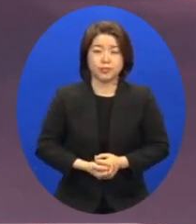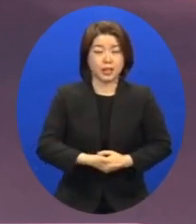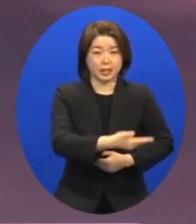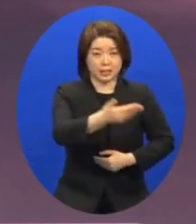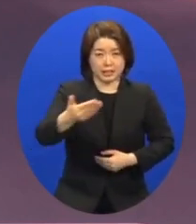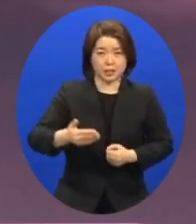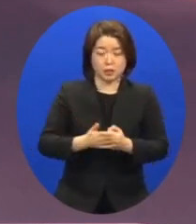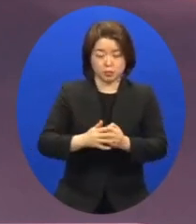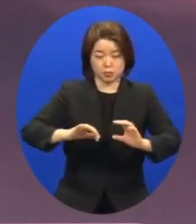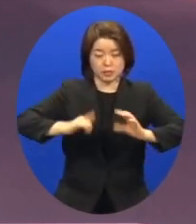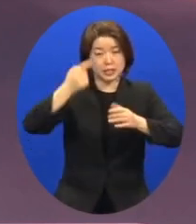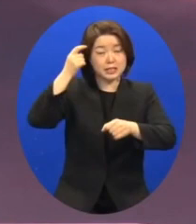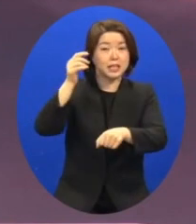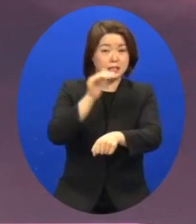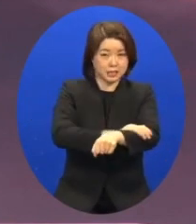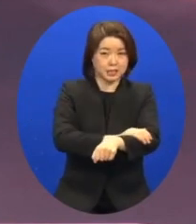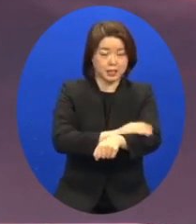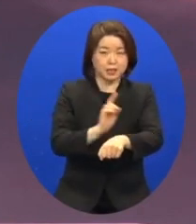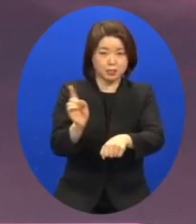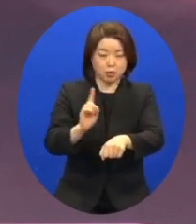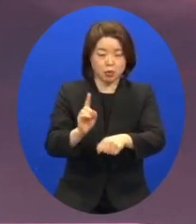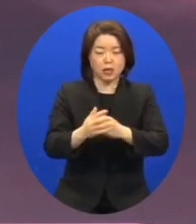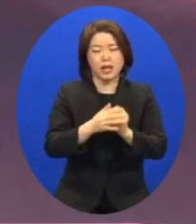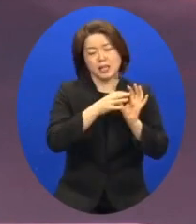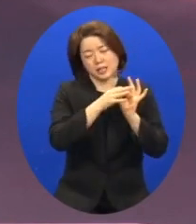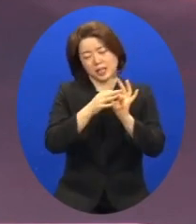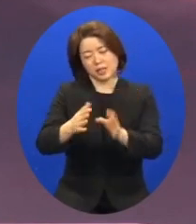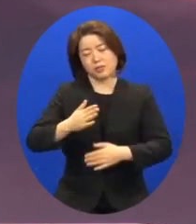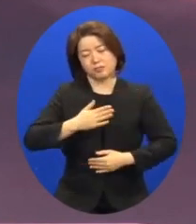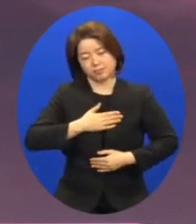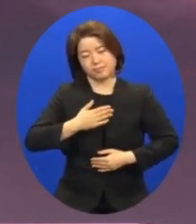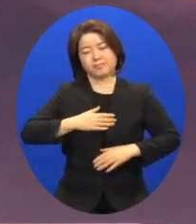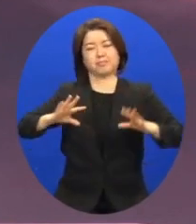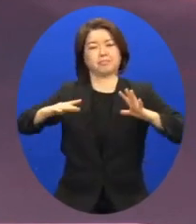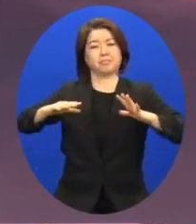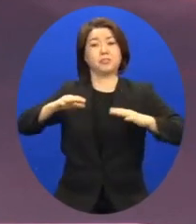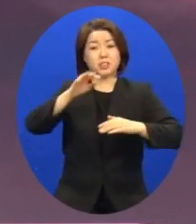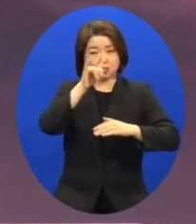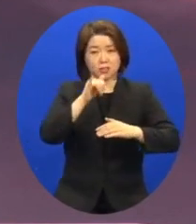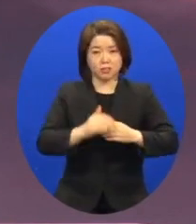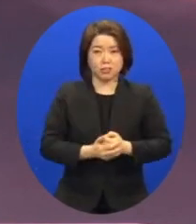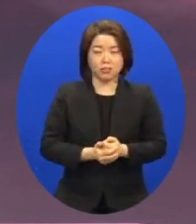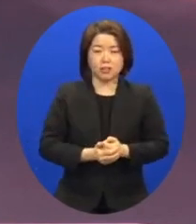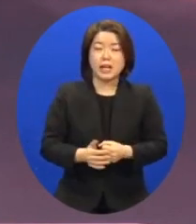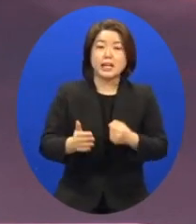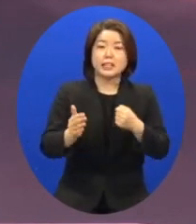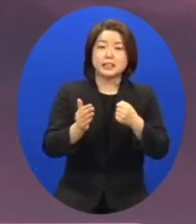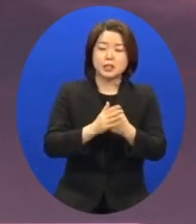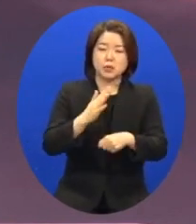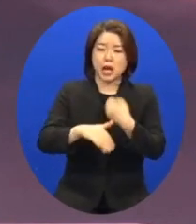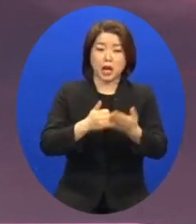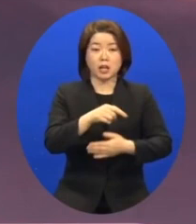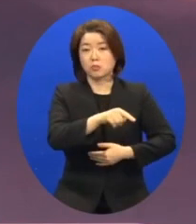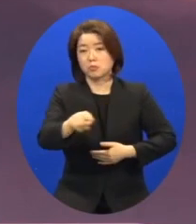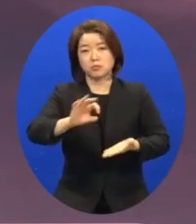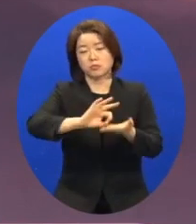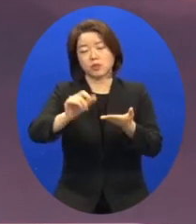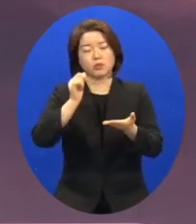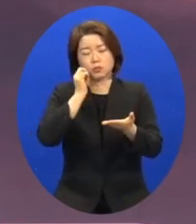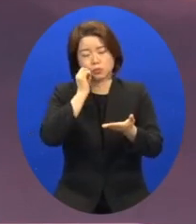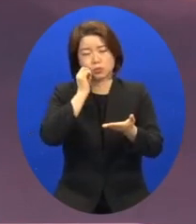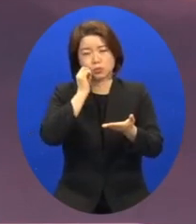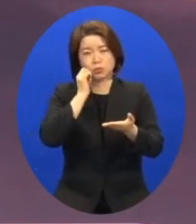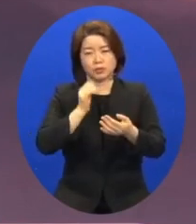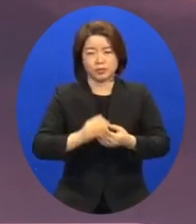여러분 세상 지혜는 끊임없이 자기를 자랑하는 겁니다 그래서 하나님이 뭐 쓰시는 거예요